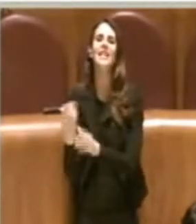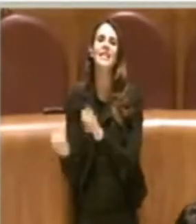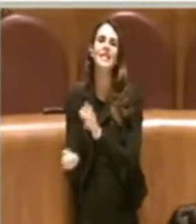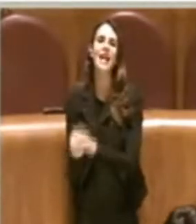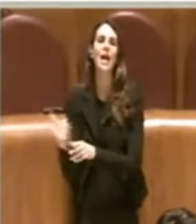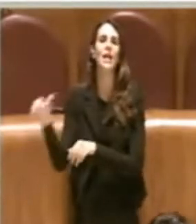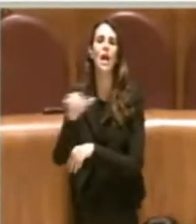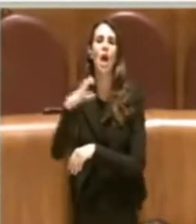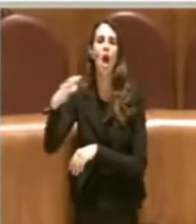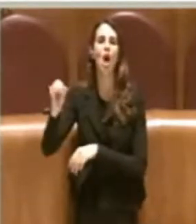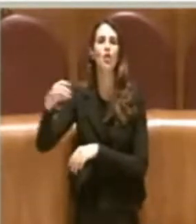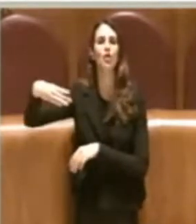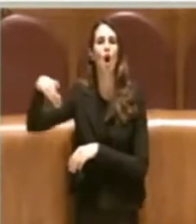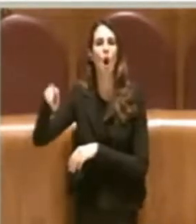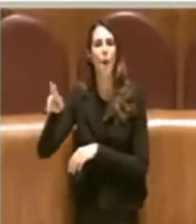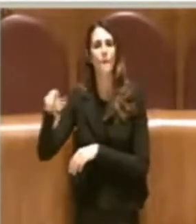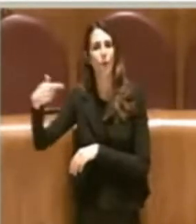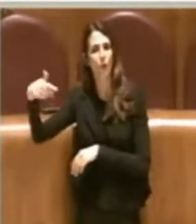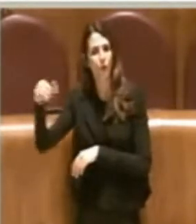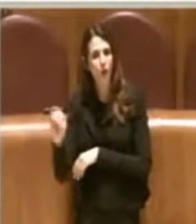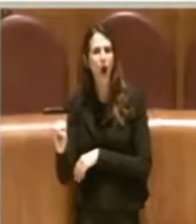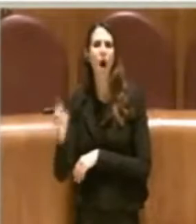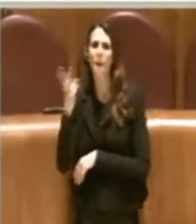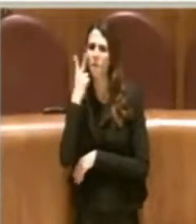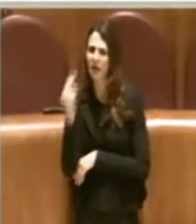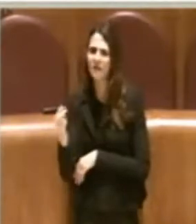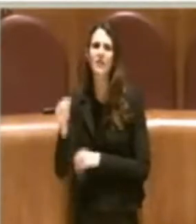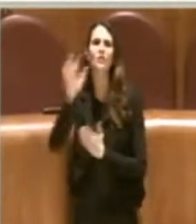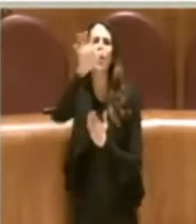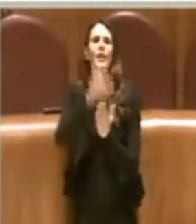così come è previsto dal testo unico